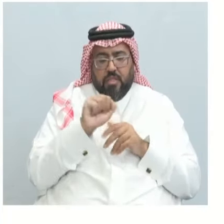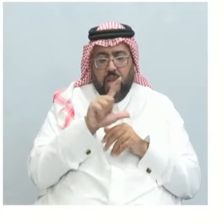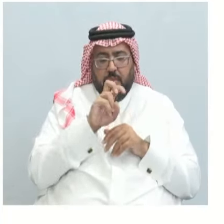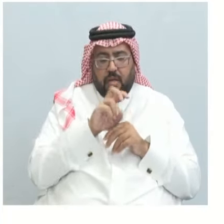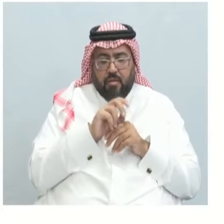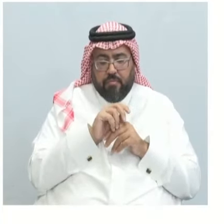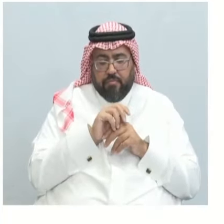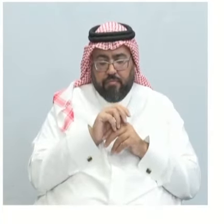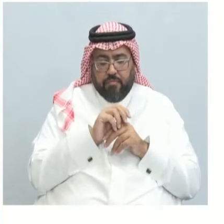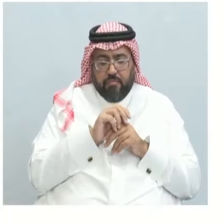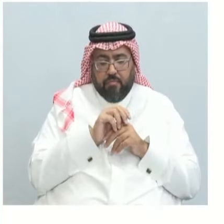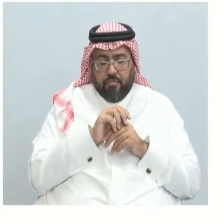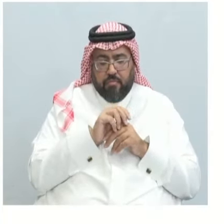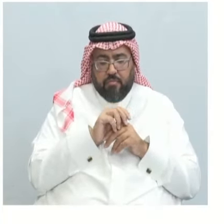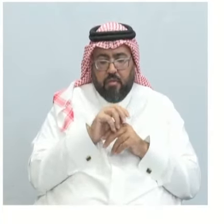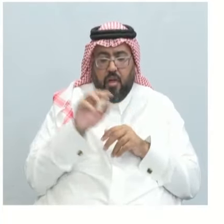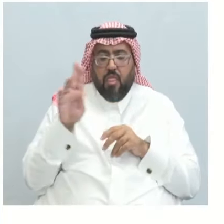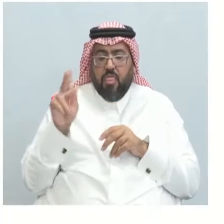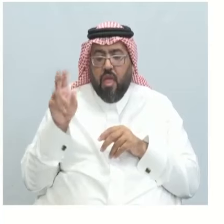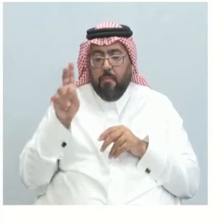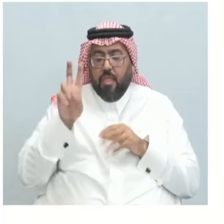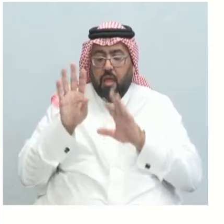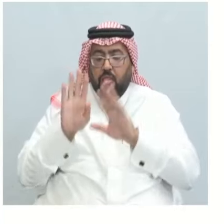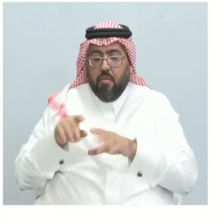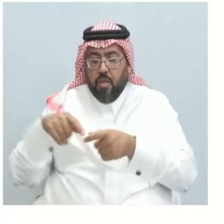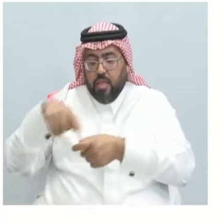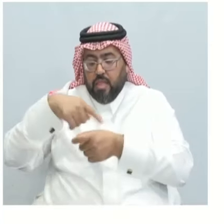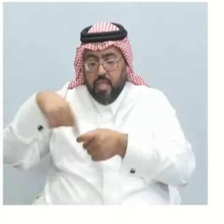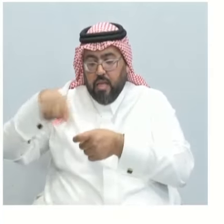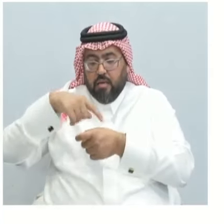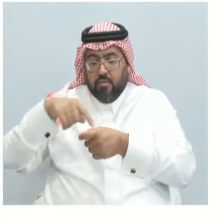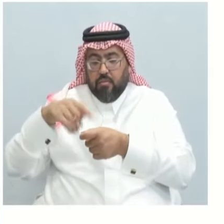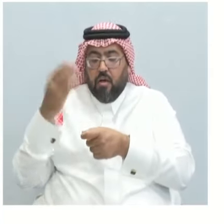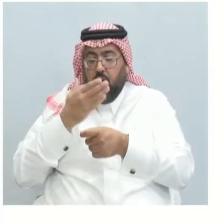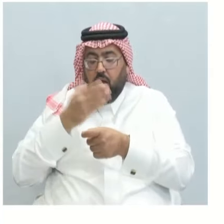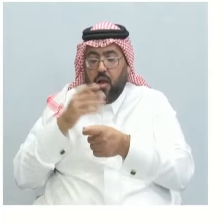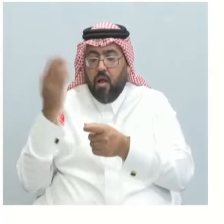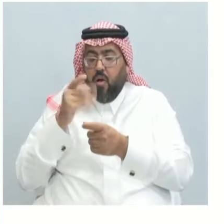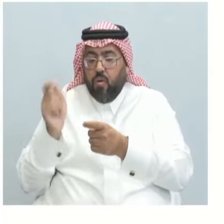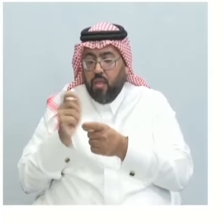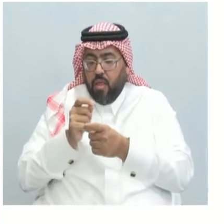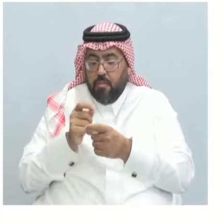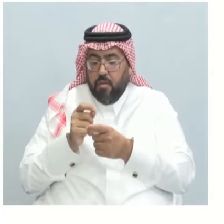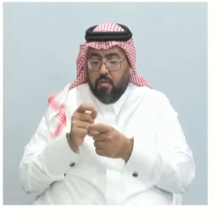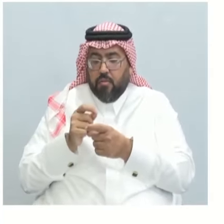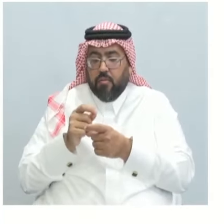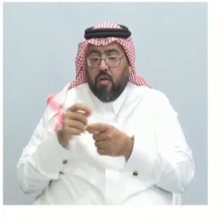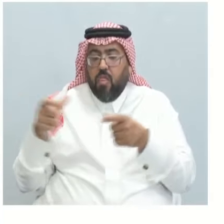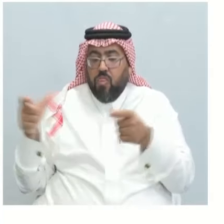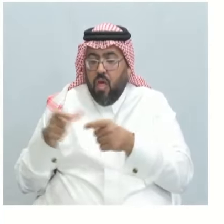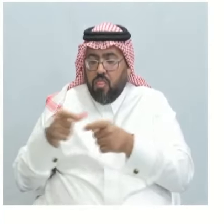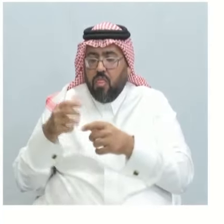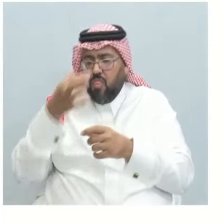تحتوي محركات الاقراص الثابته على اقراص دواره برؤوس قراءه او كتابه عندما يتم